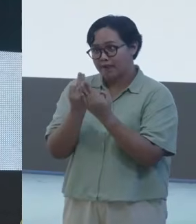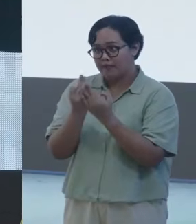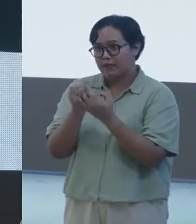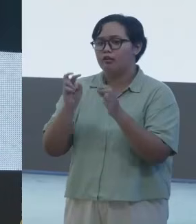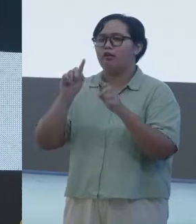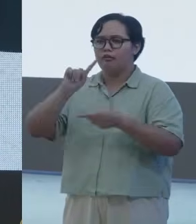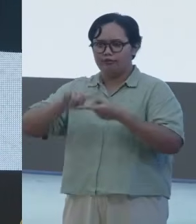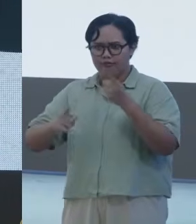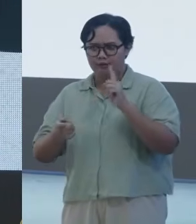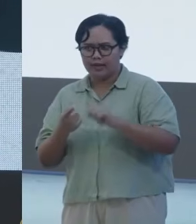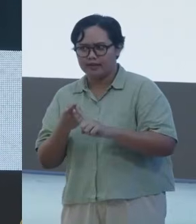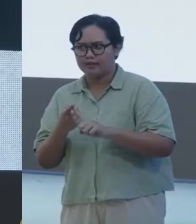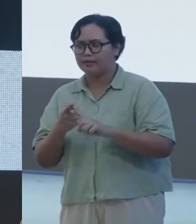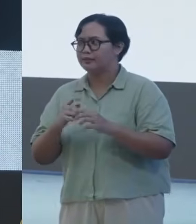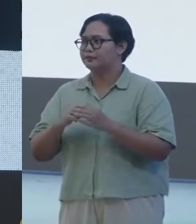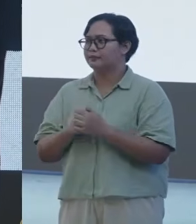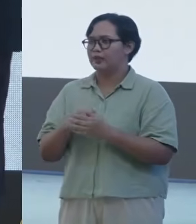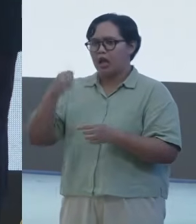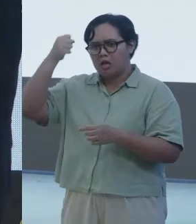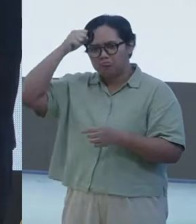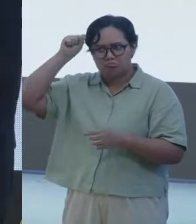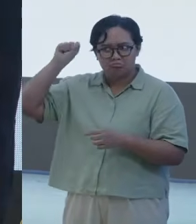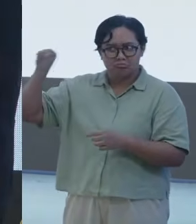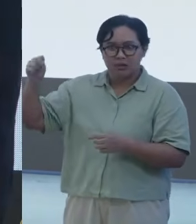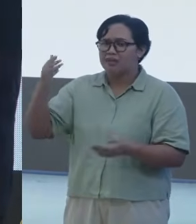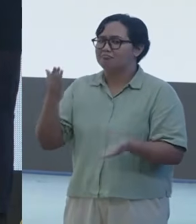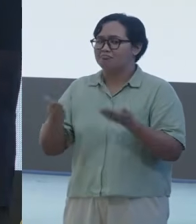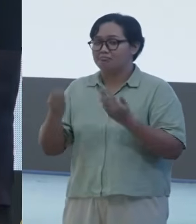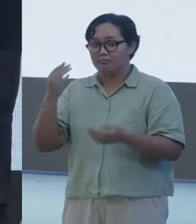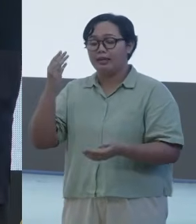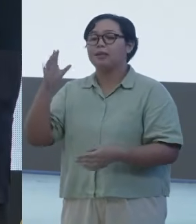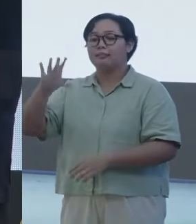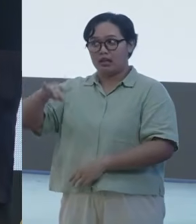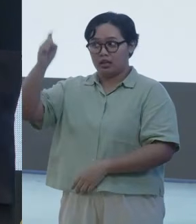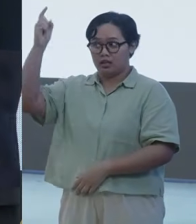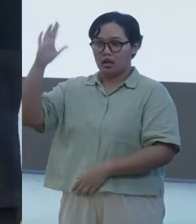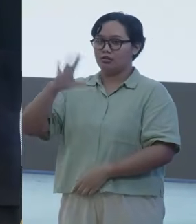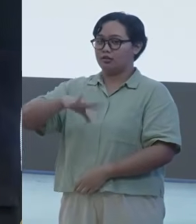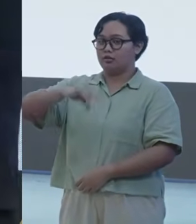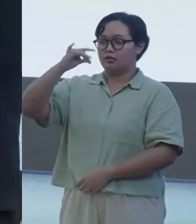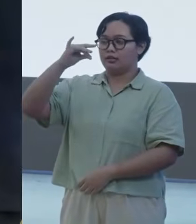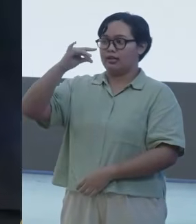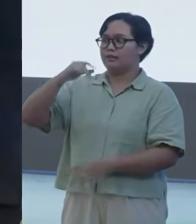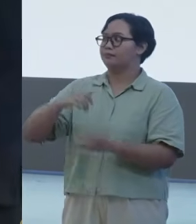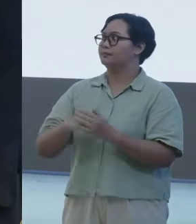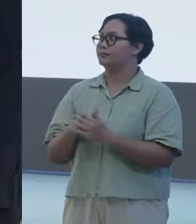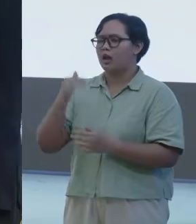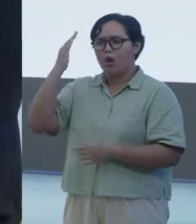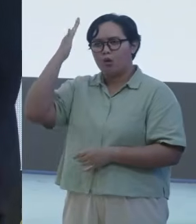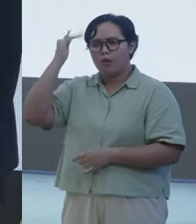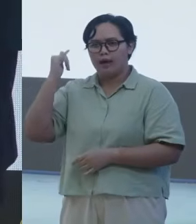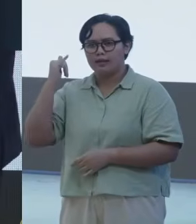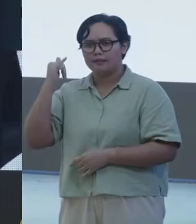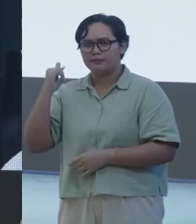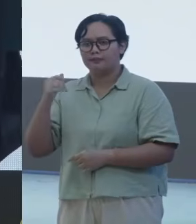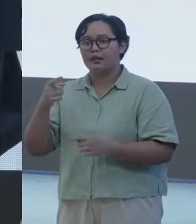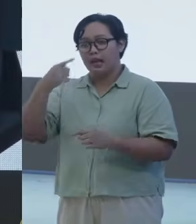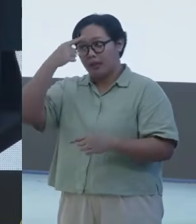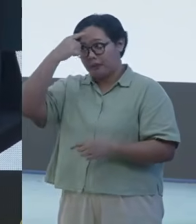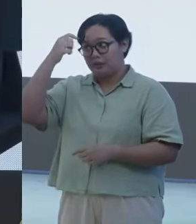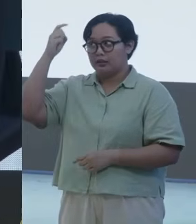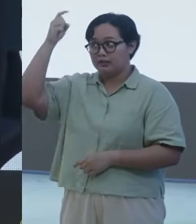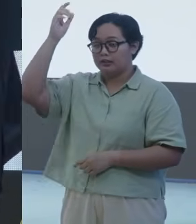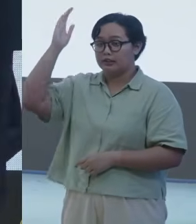Swail. Baka siya ay elect. Bakit? Kasi kayo na magulang niya ay nakakilala